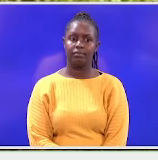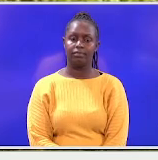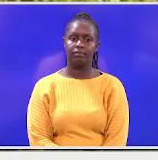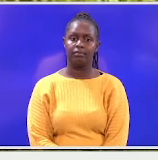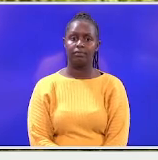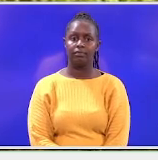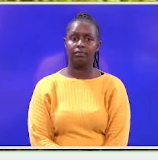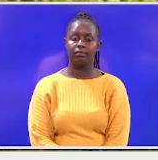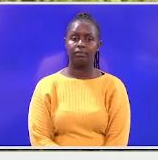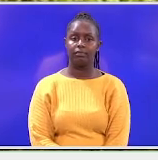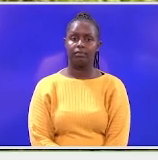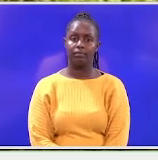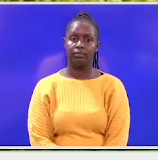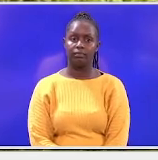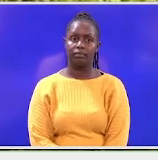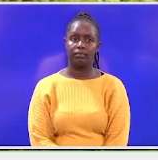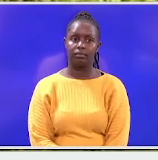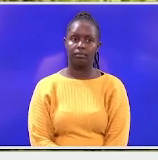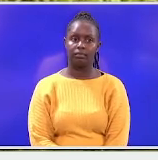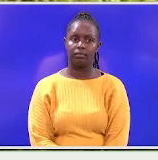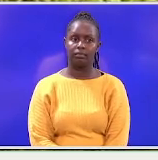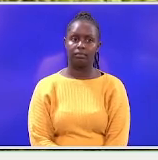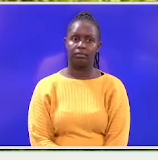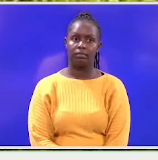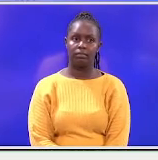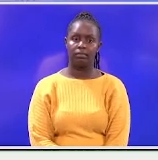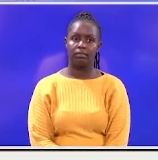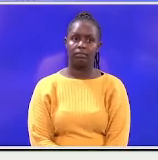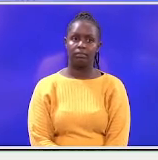kutoka kaunti ya Nyandarua, mie ni Willy Dennis Njiru.